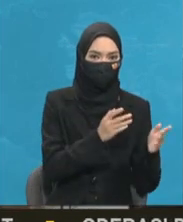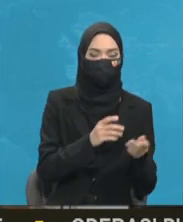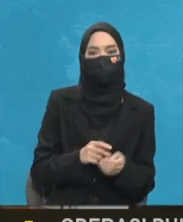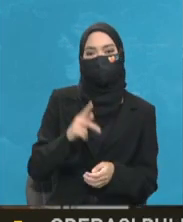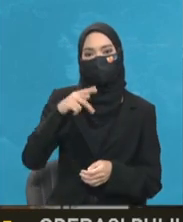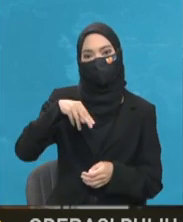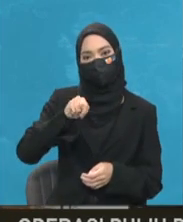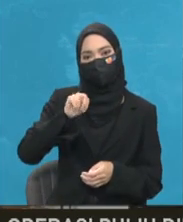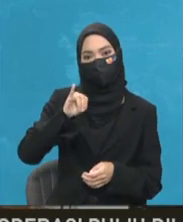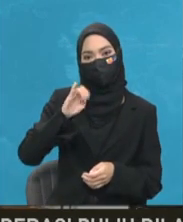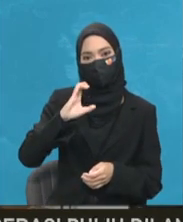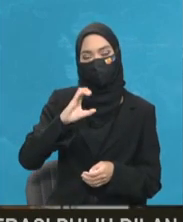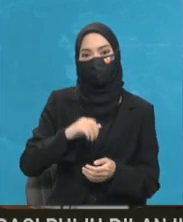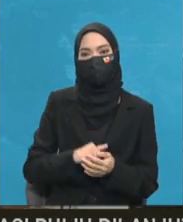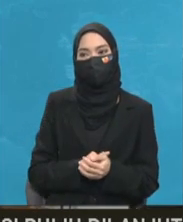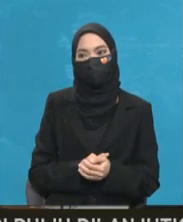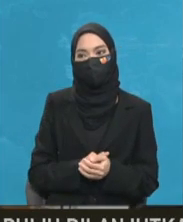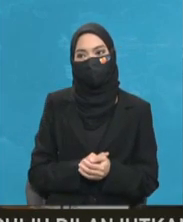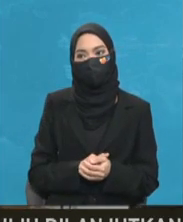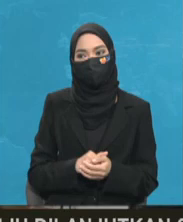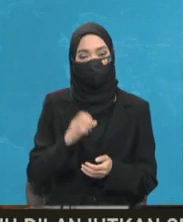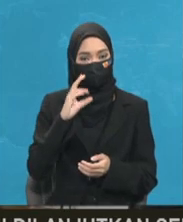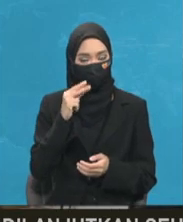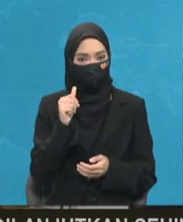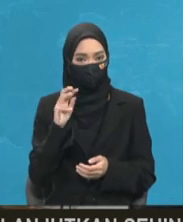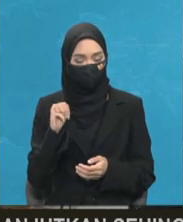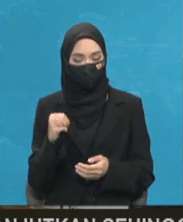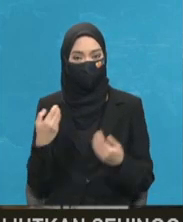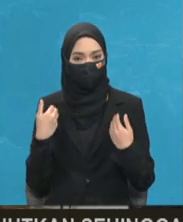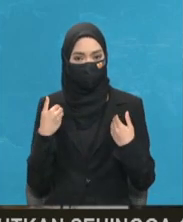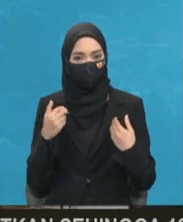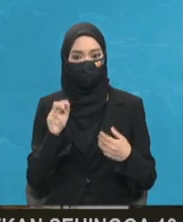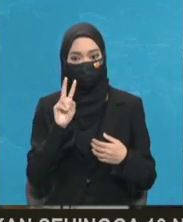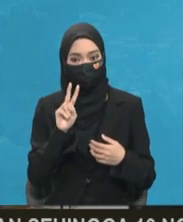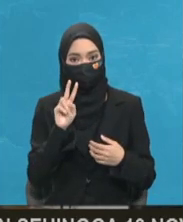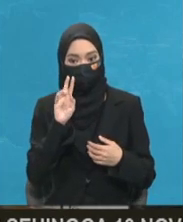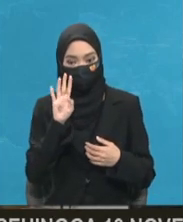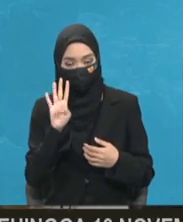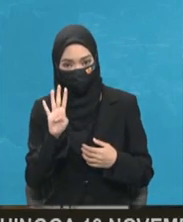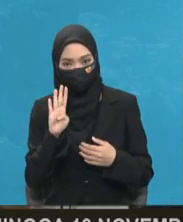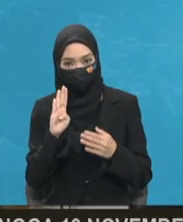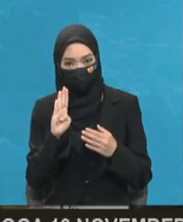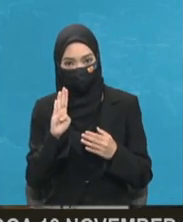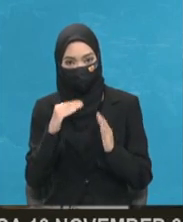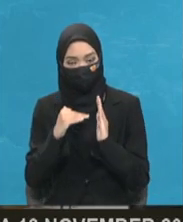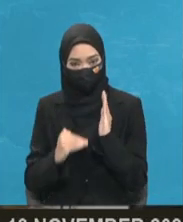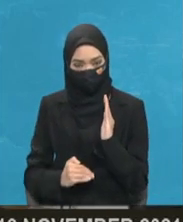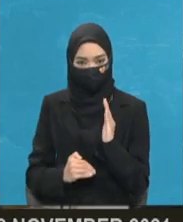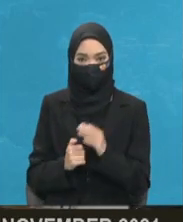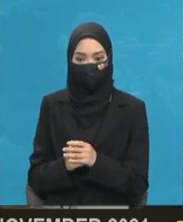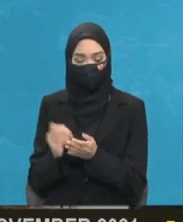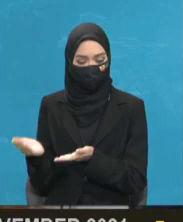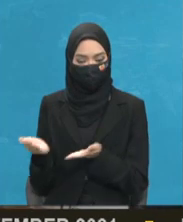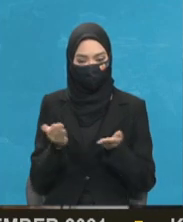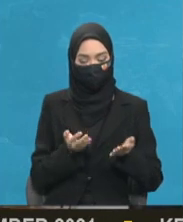jok menerima paket yang bekefi dewi2 bidang ke bawah Hanya dua by itu seperti demam dan batuk yang